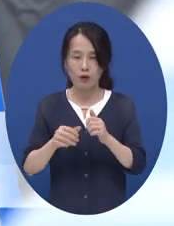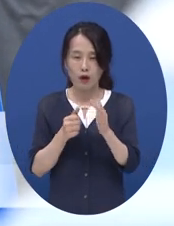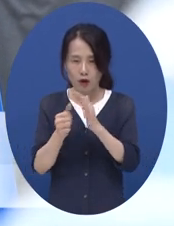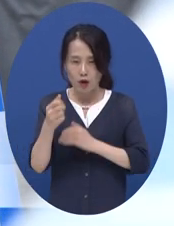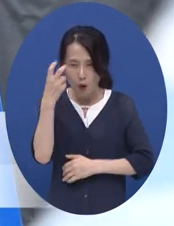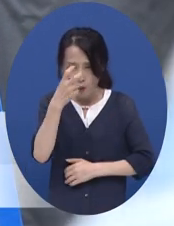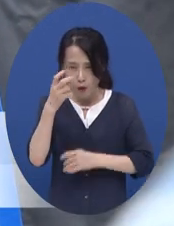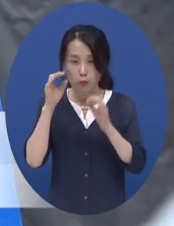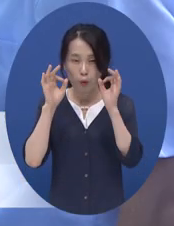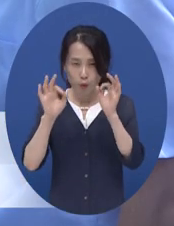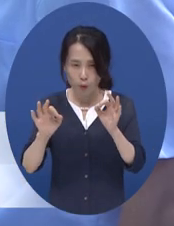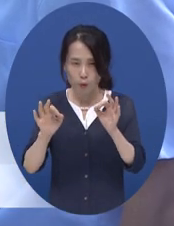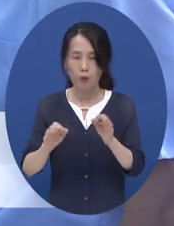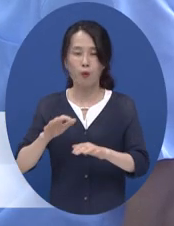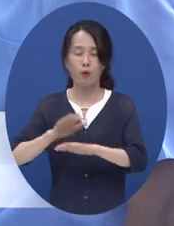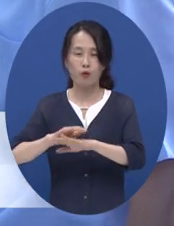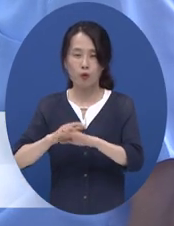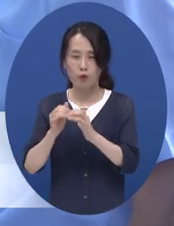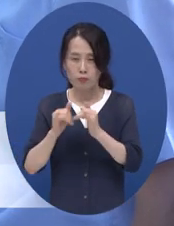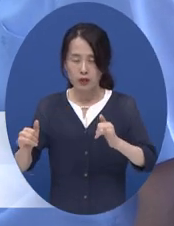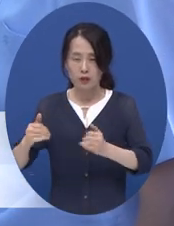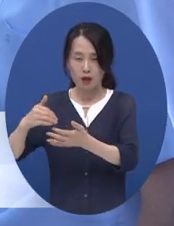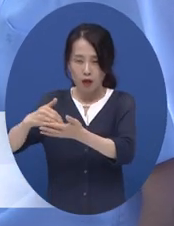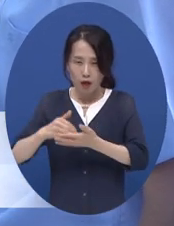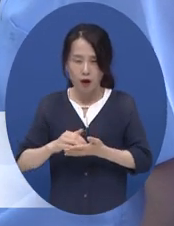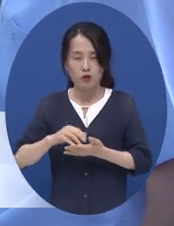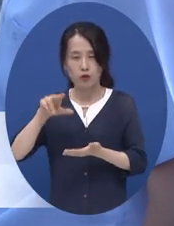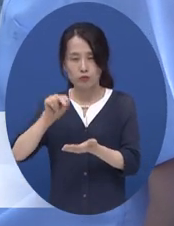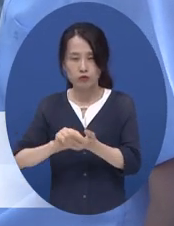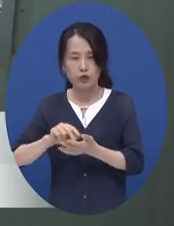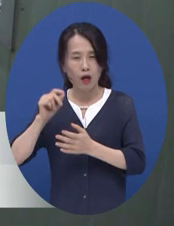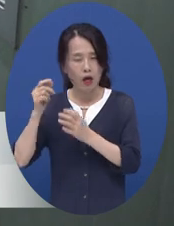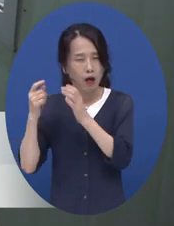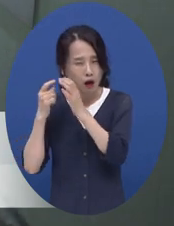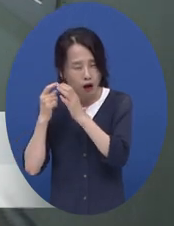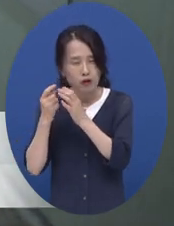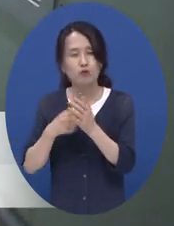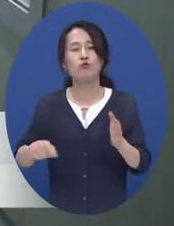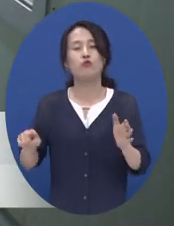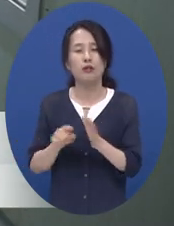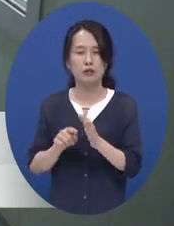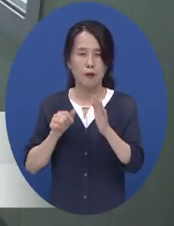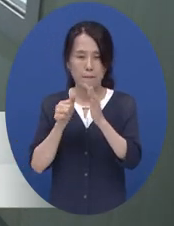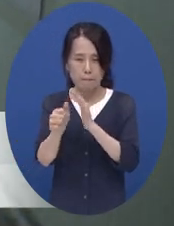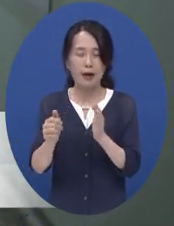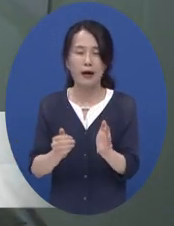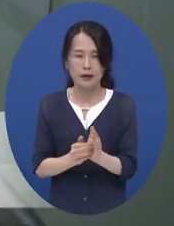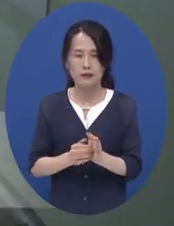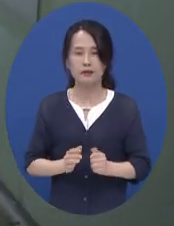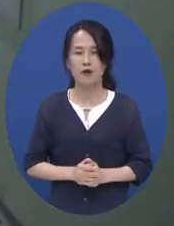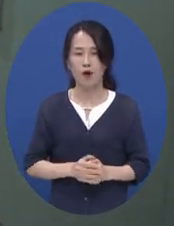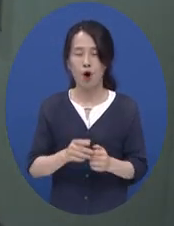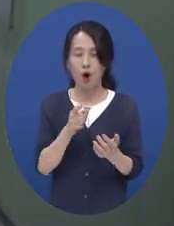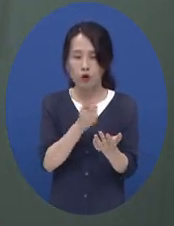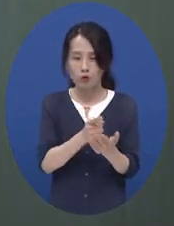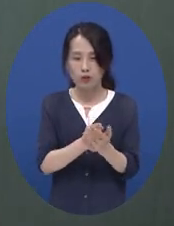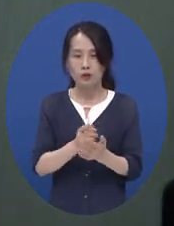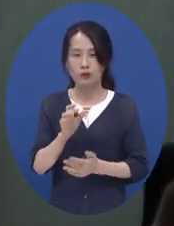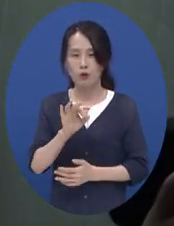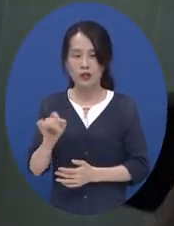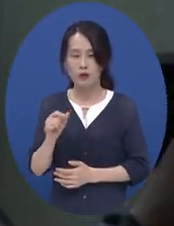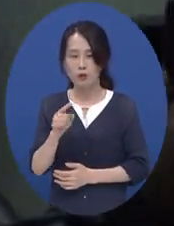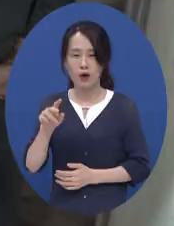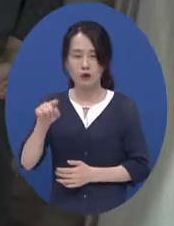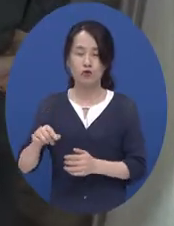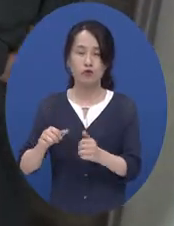현황을 살펴보고 농민들의 건의 및 애로사항을 청취하기 위해 마련됐습니다. 이낙연 총리와 이화순